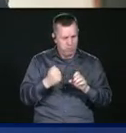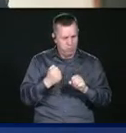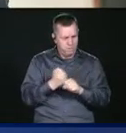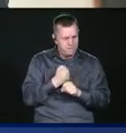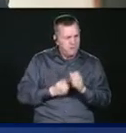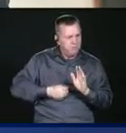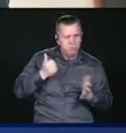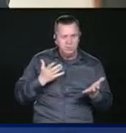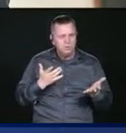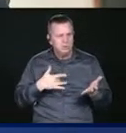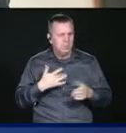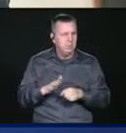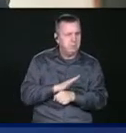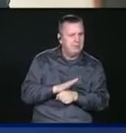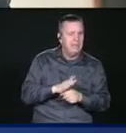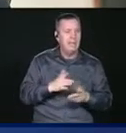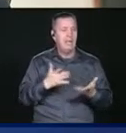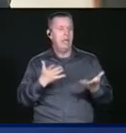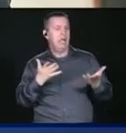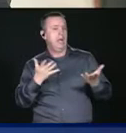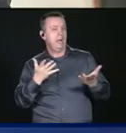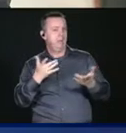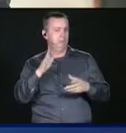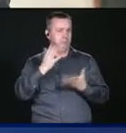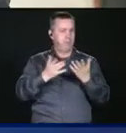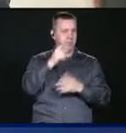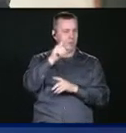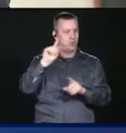Et est-ce que le gouvernement pourrait